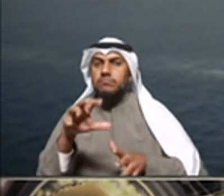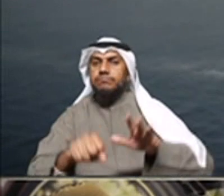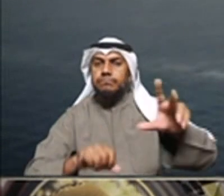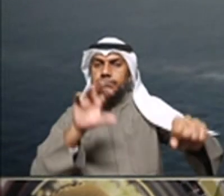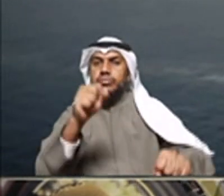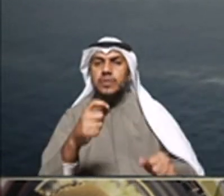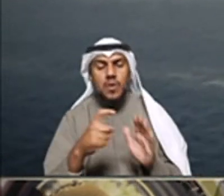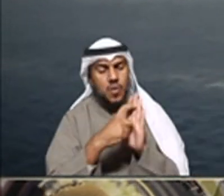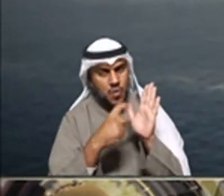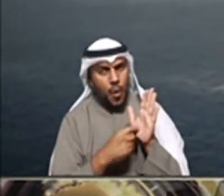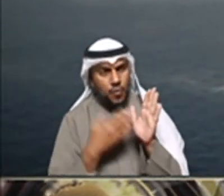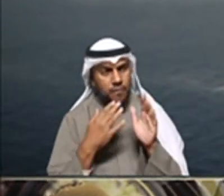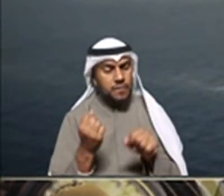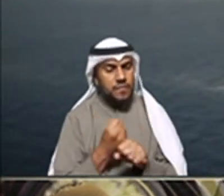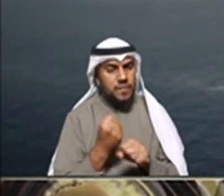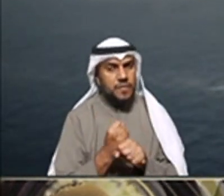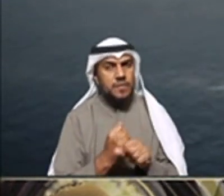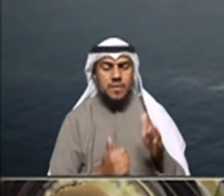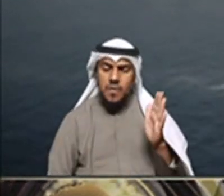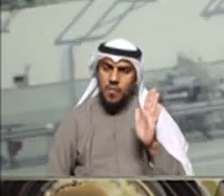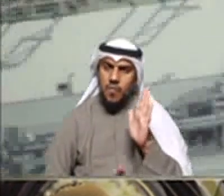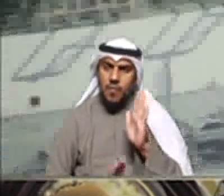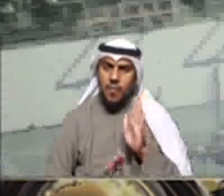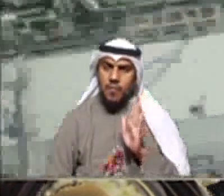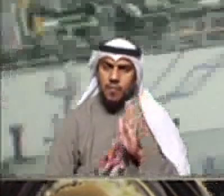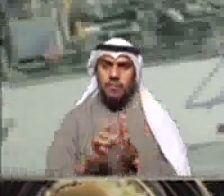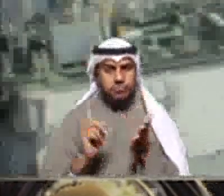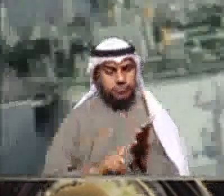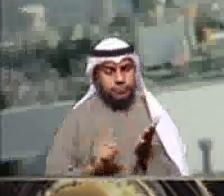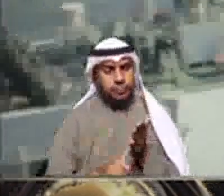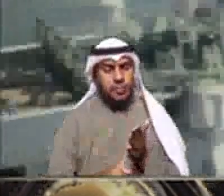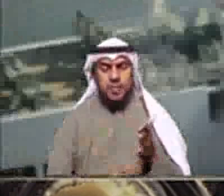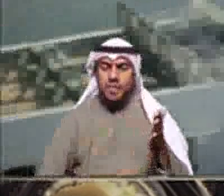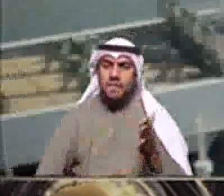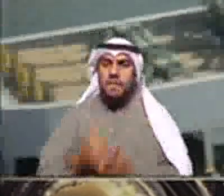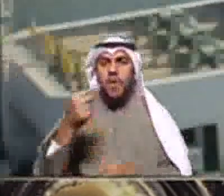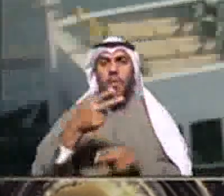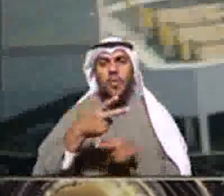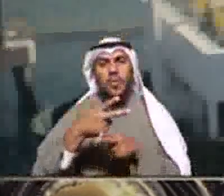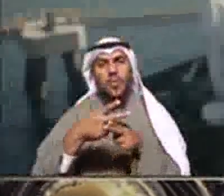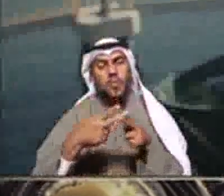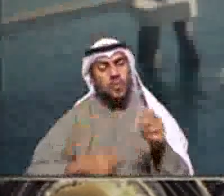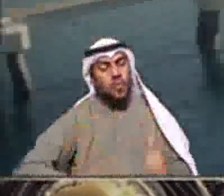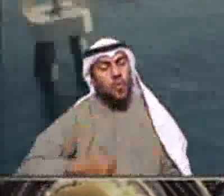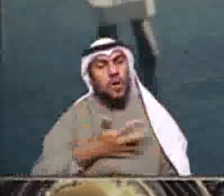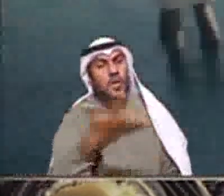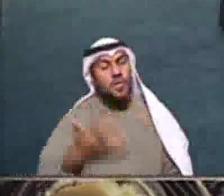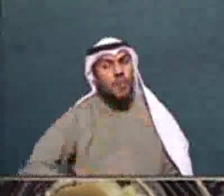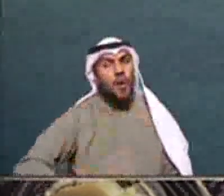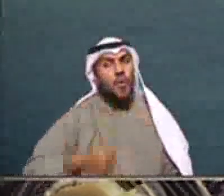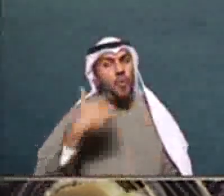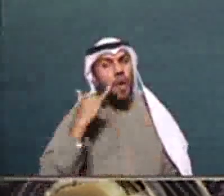قوانين المنطقة الخاصة وإعفاءاتها، لتشكل بالفعل قصة نجاح اقتصادية كبيرة على المستوى